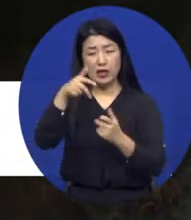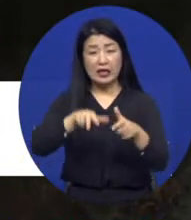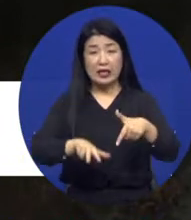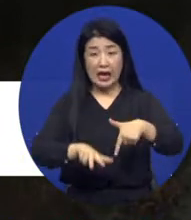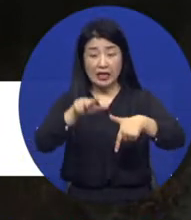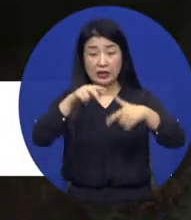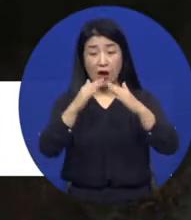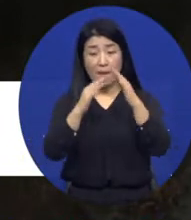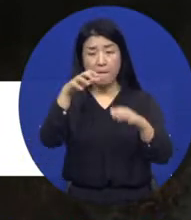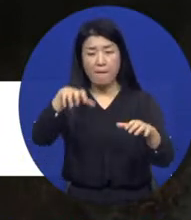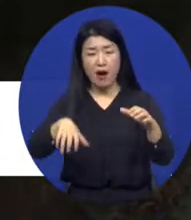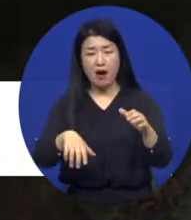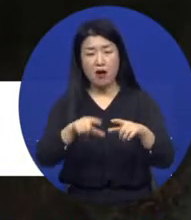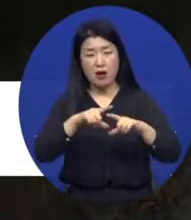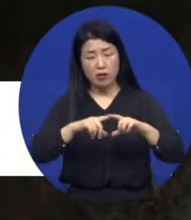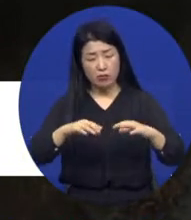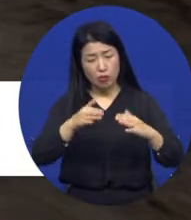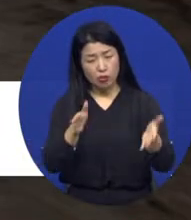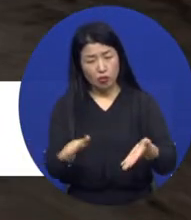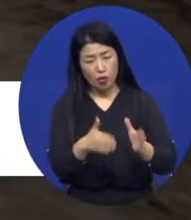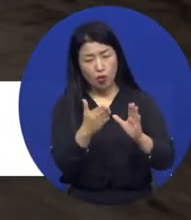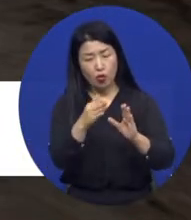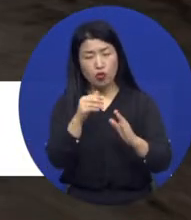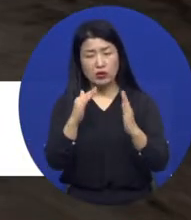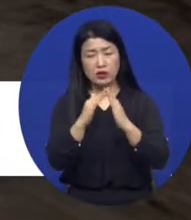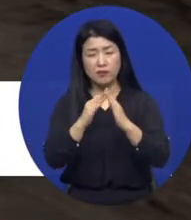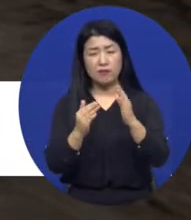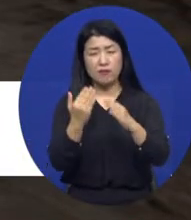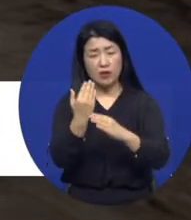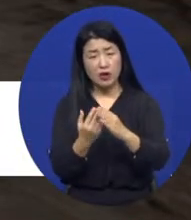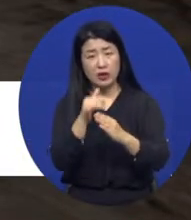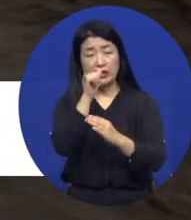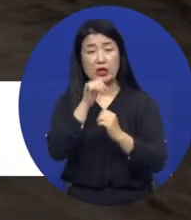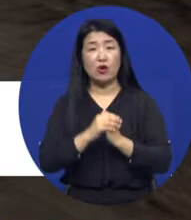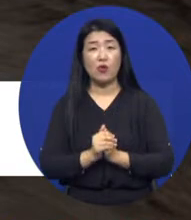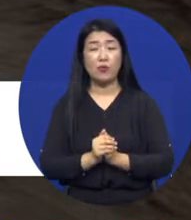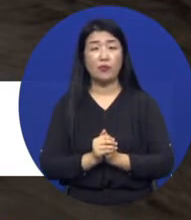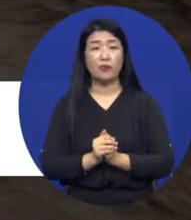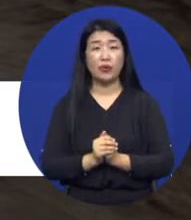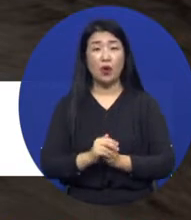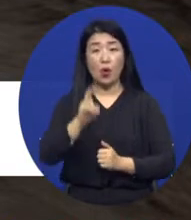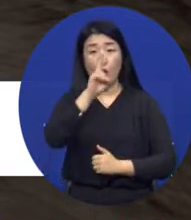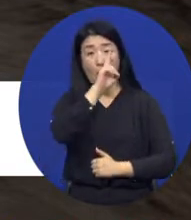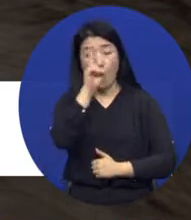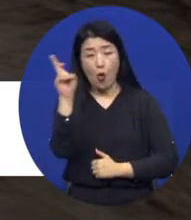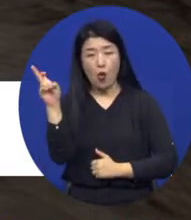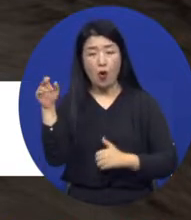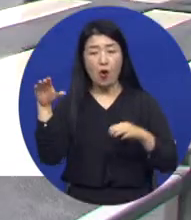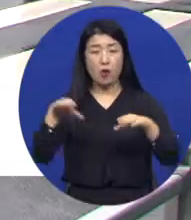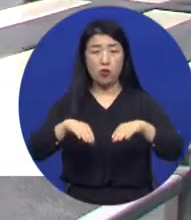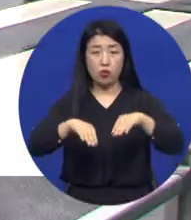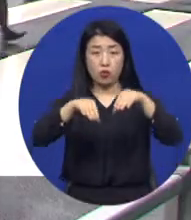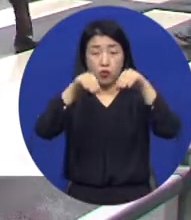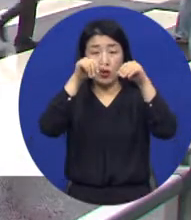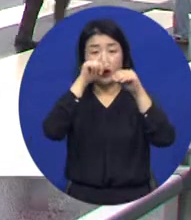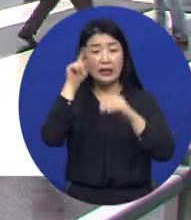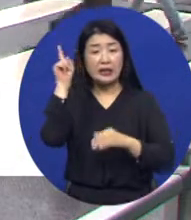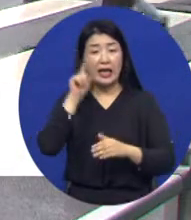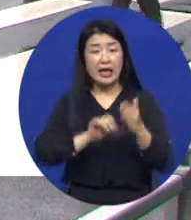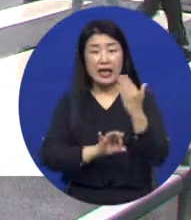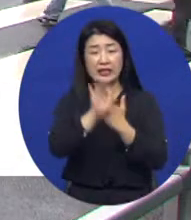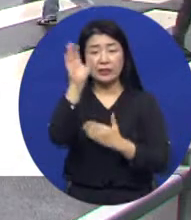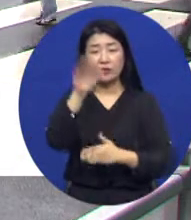는 일부 도로와 주택이 침수 피해를 입었습니다 비는 오후 들어 소강상태에 접어들었지만 내일 오전부터